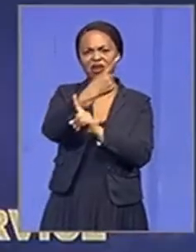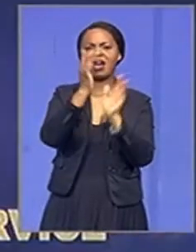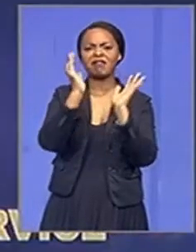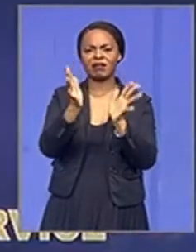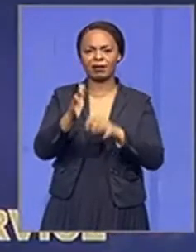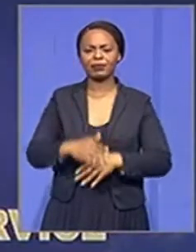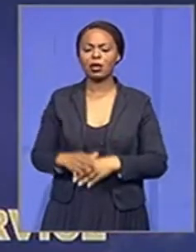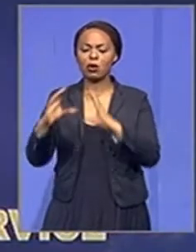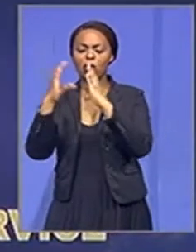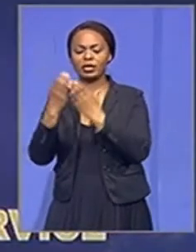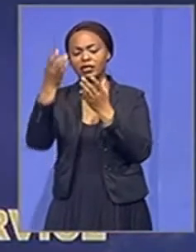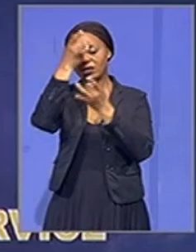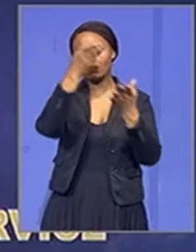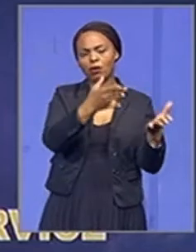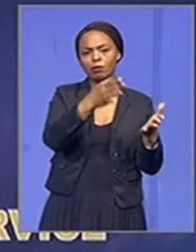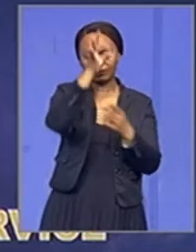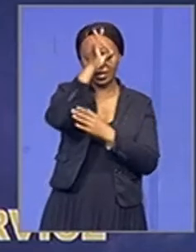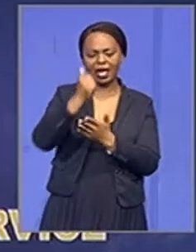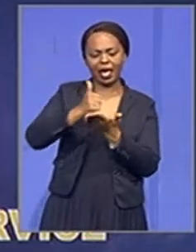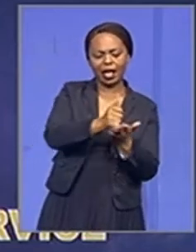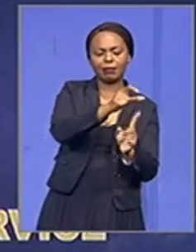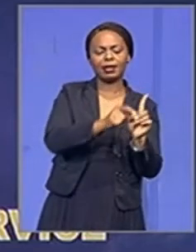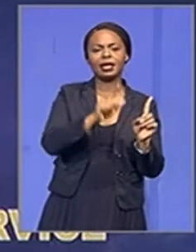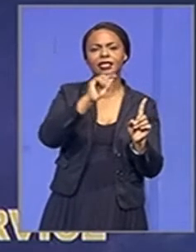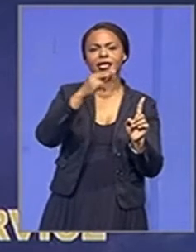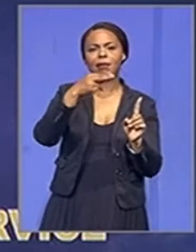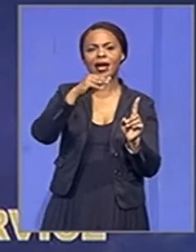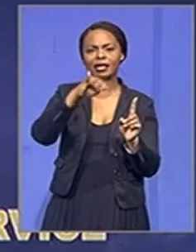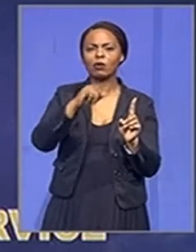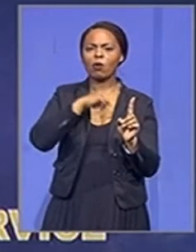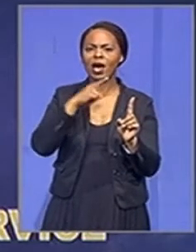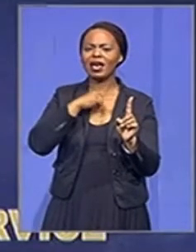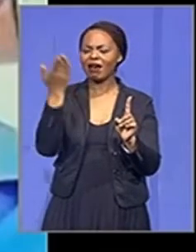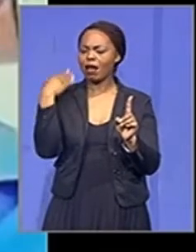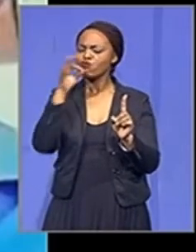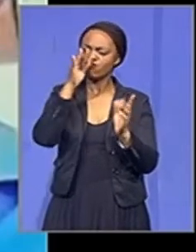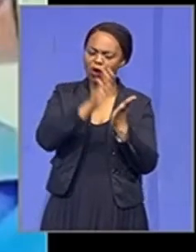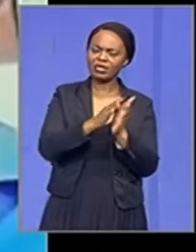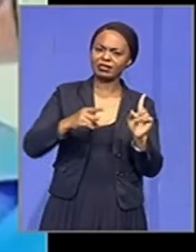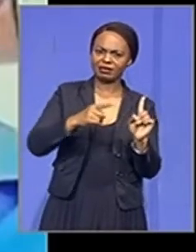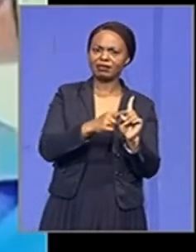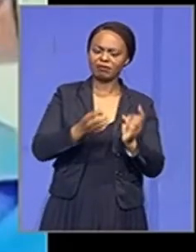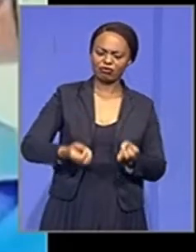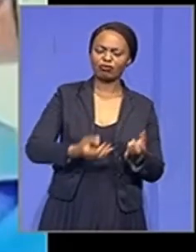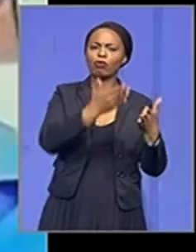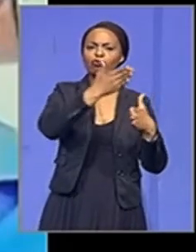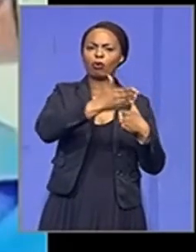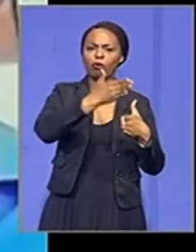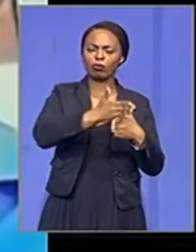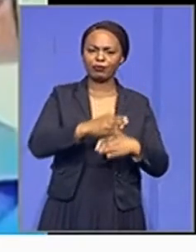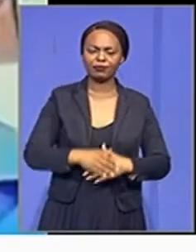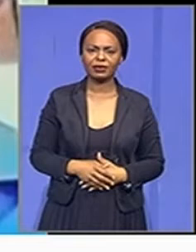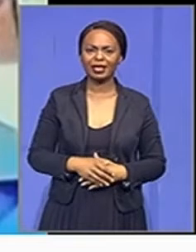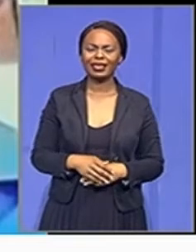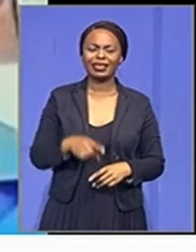SAPS go ka dira tšohle go ka thuša Tebane ka ge go bile le tshepišo ya mošomo. Tuelo ya ga Thabane e diragile ka ntlha